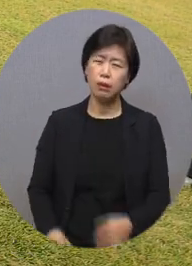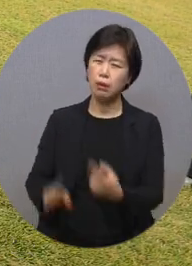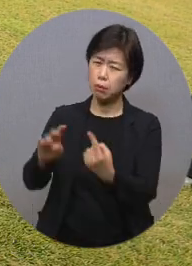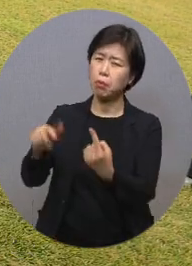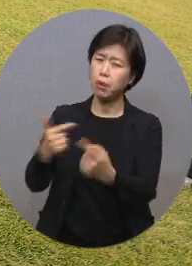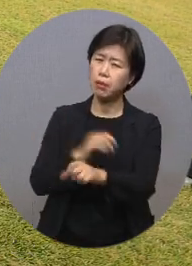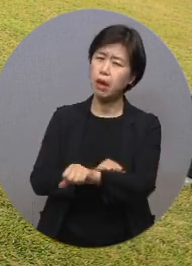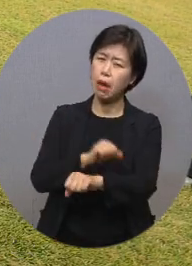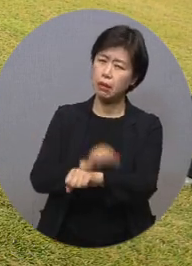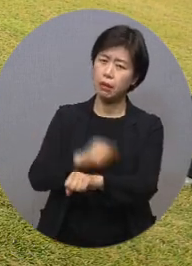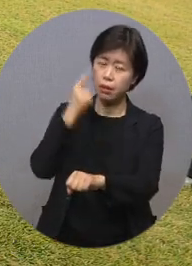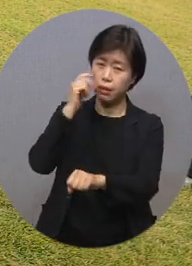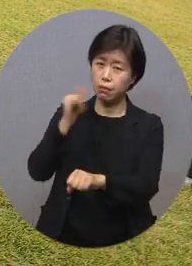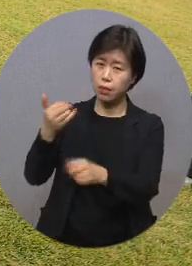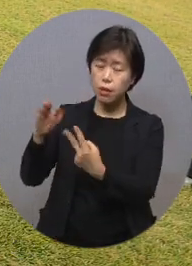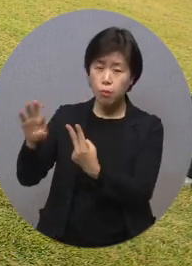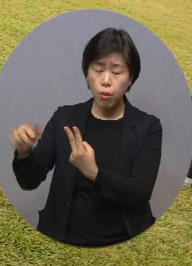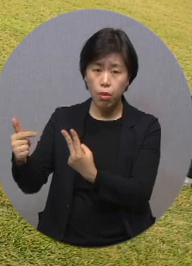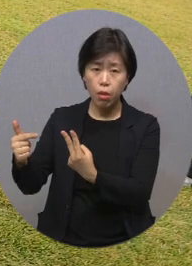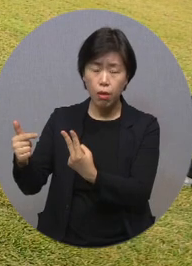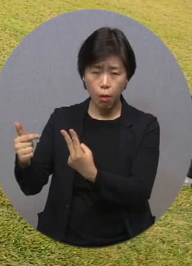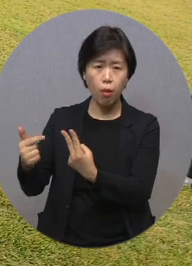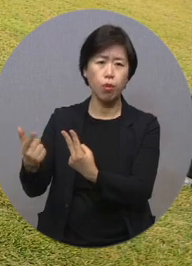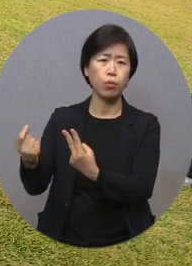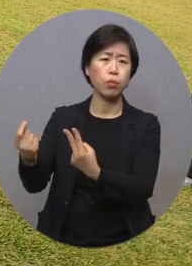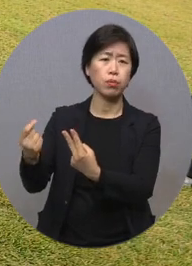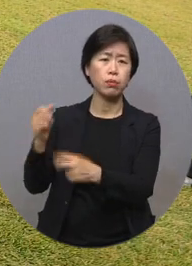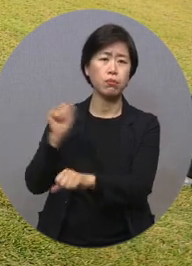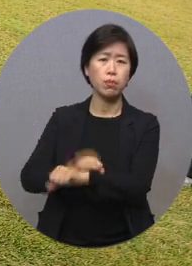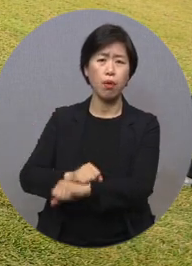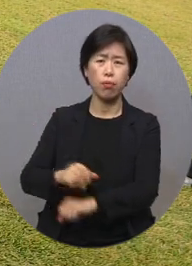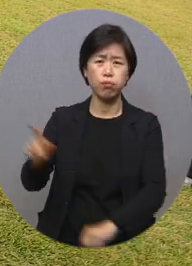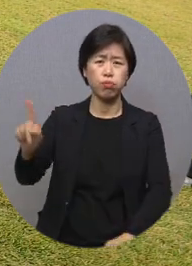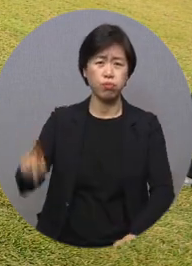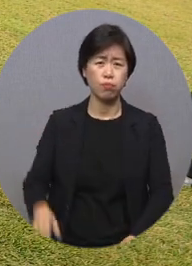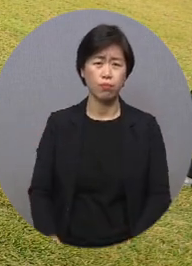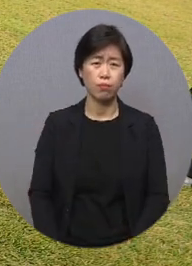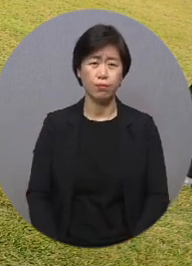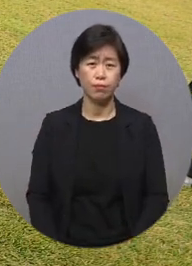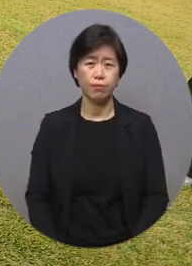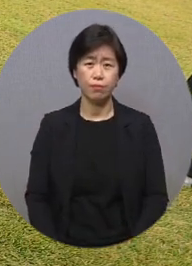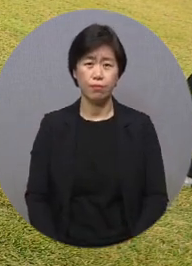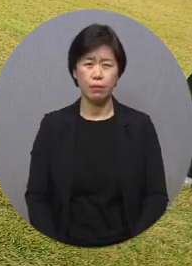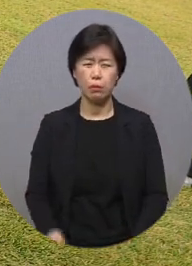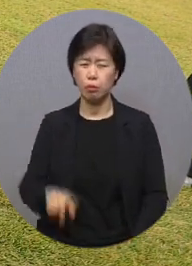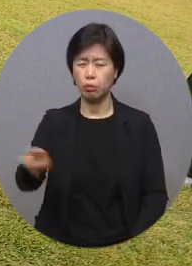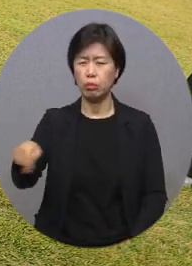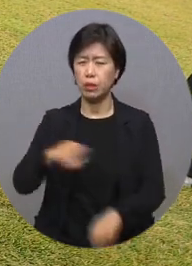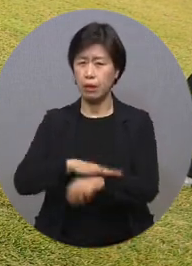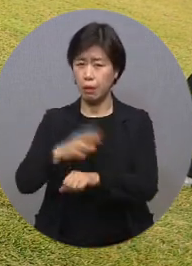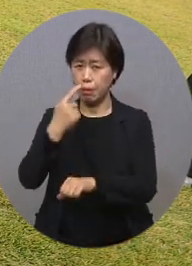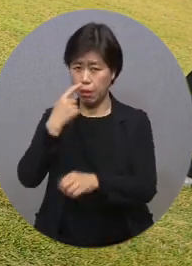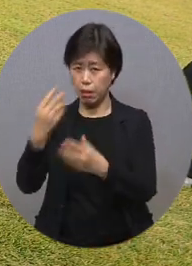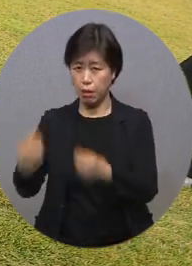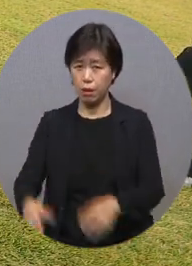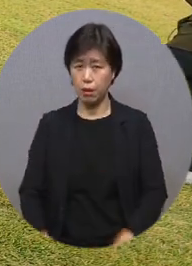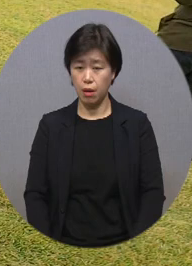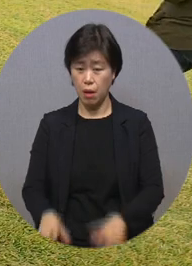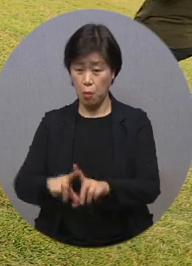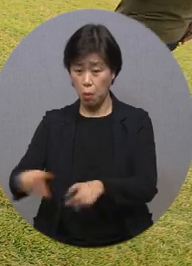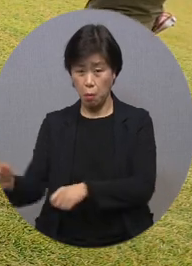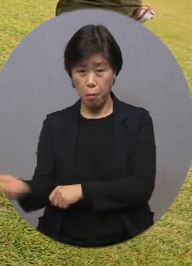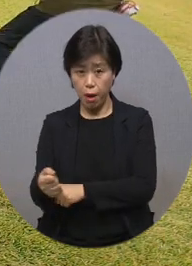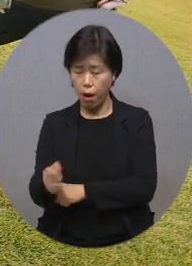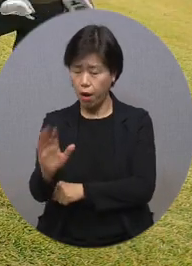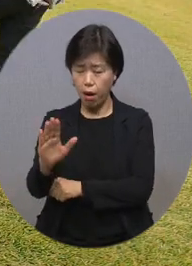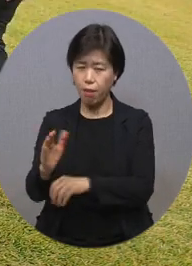같았는데 2번 또 잘 치는 건 뭐야? 아니 그러니까 좀 배운 것 같아. 보통 수준이 아니야.